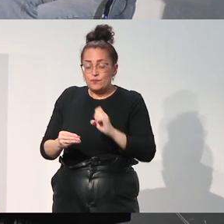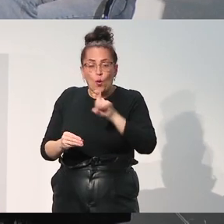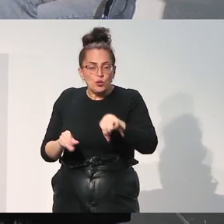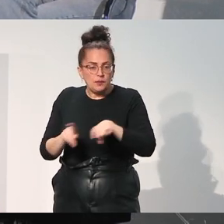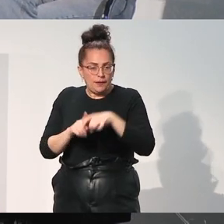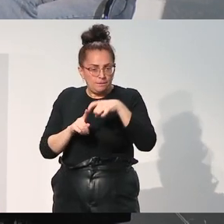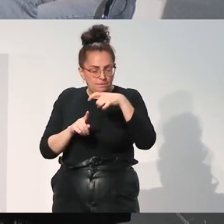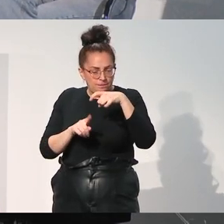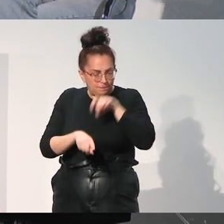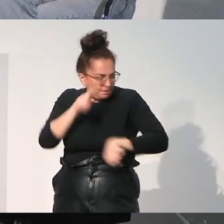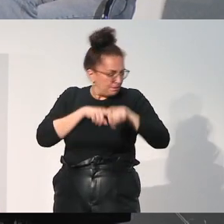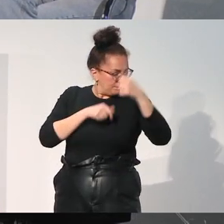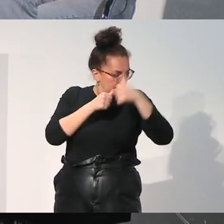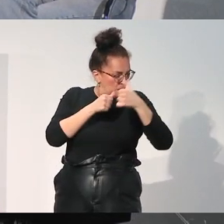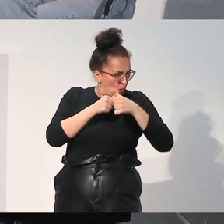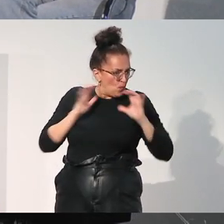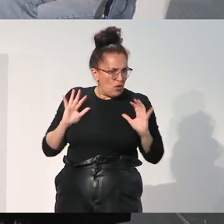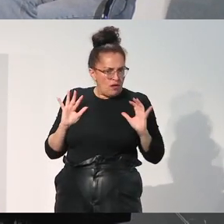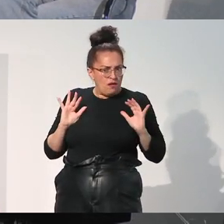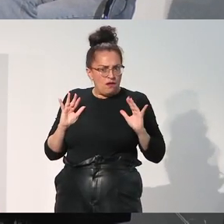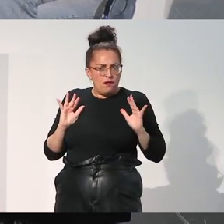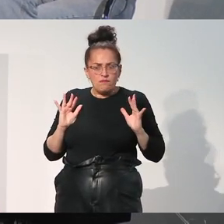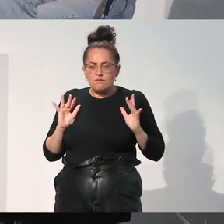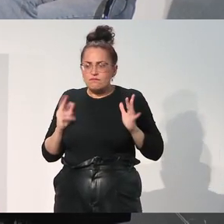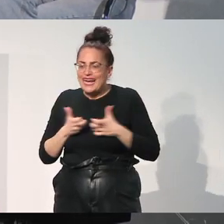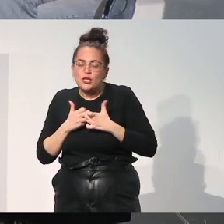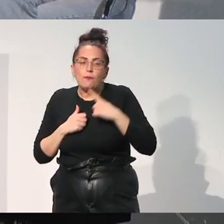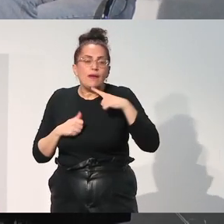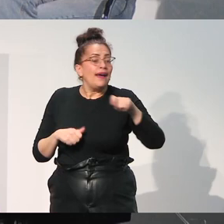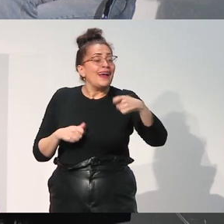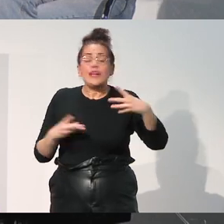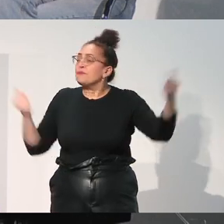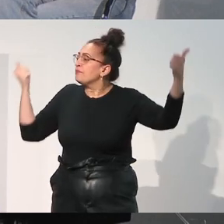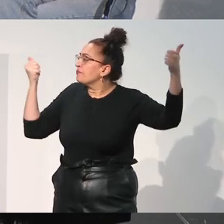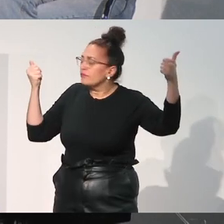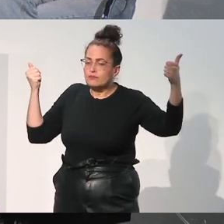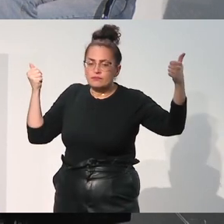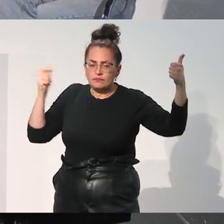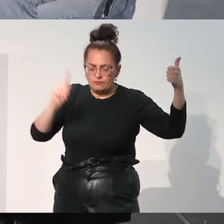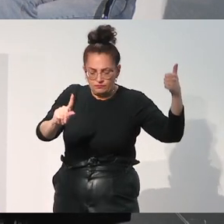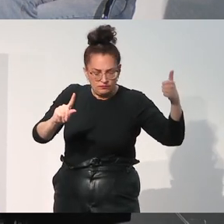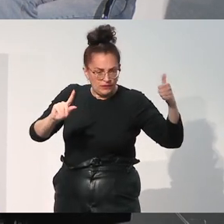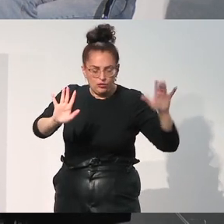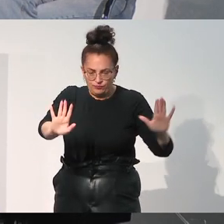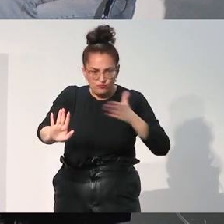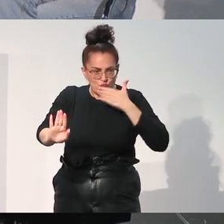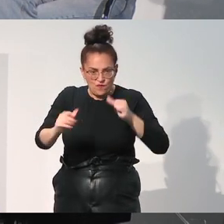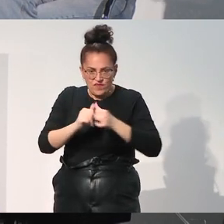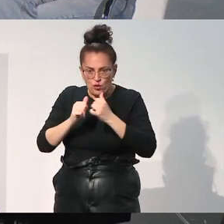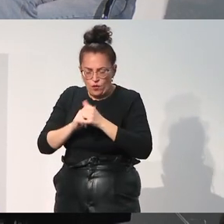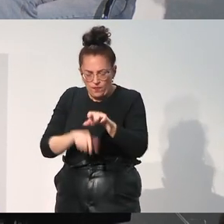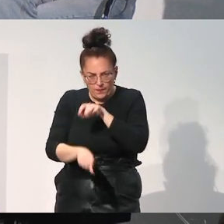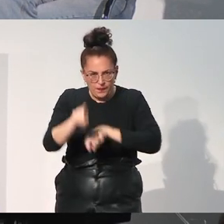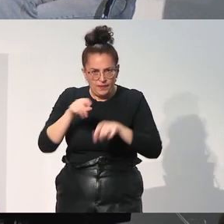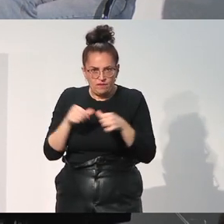vous oubliez vos clés, vous voulez souvenir comment vous voulez... où vous les avez perdus, vous allez vous dire j'ai pris l'escalier, j'ai ouvert la porte, j'ai